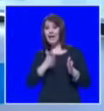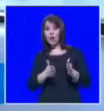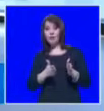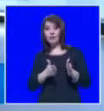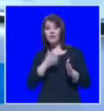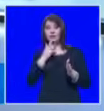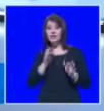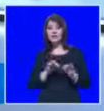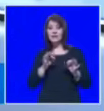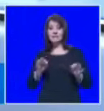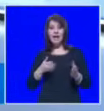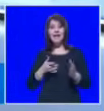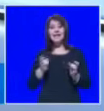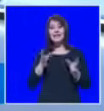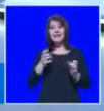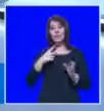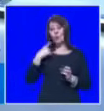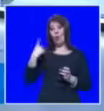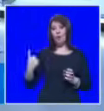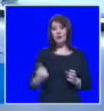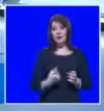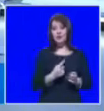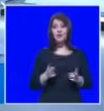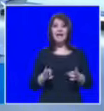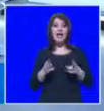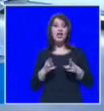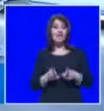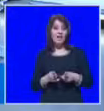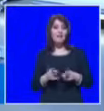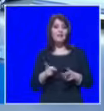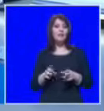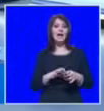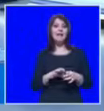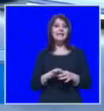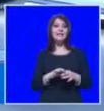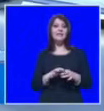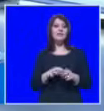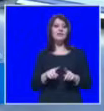бъде измервана средногодишната инфлация. Това зависи чисто от